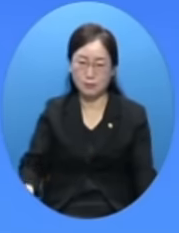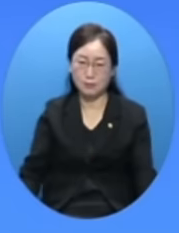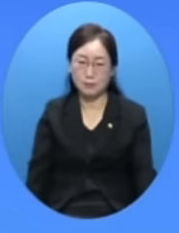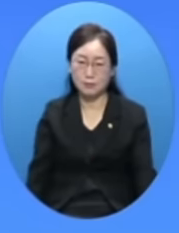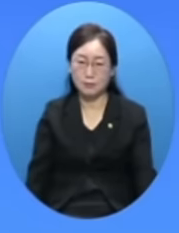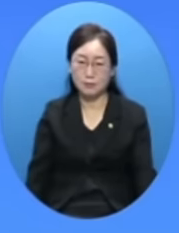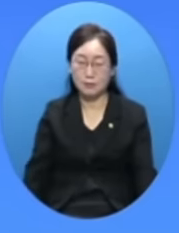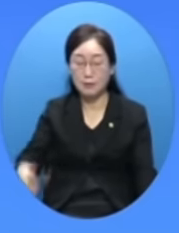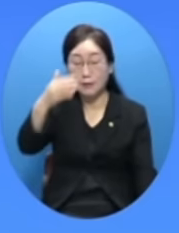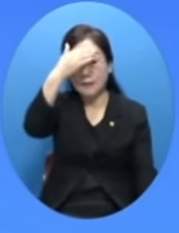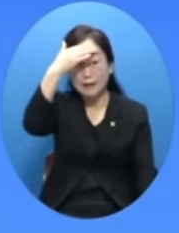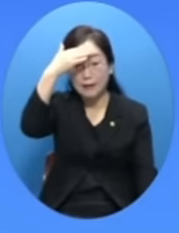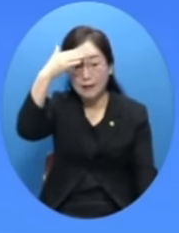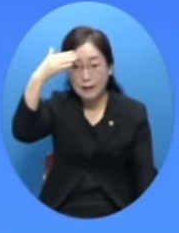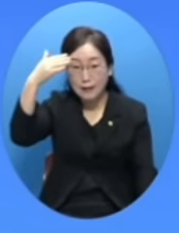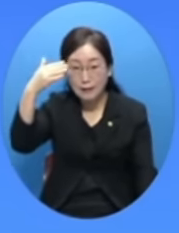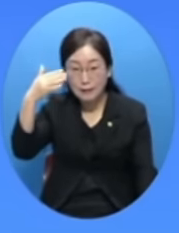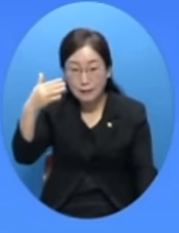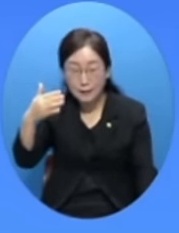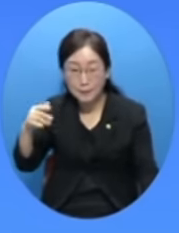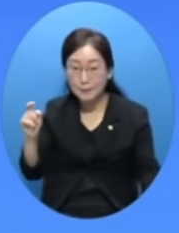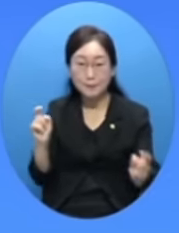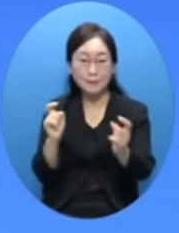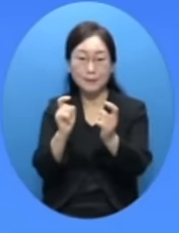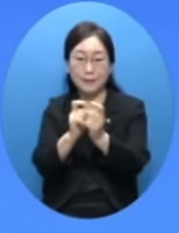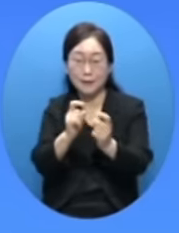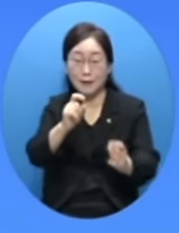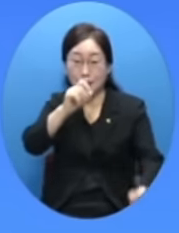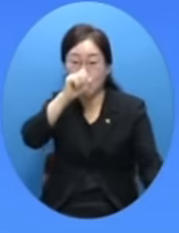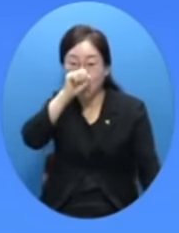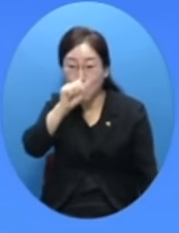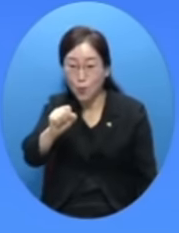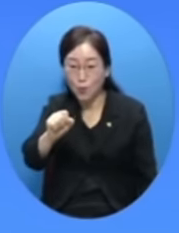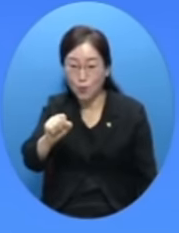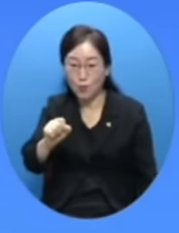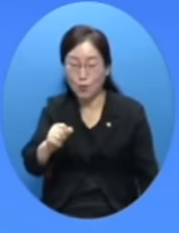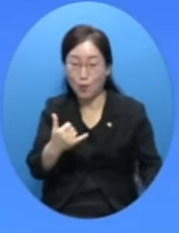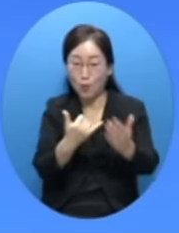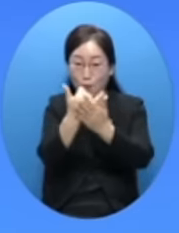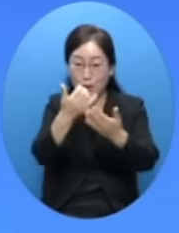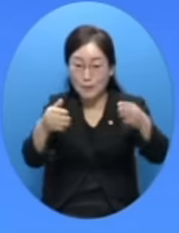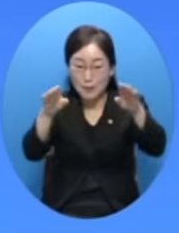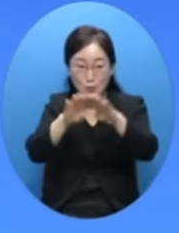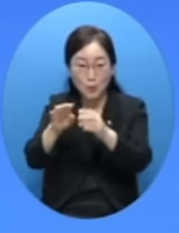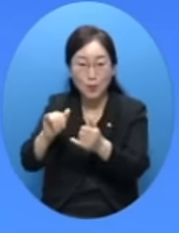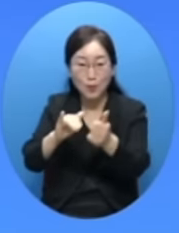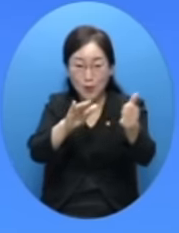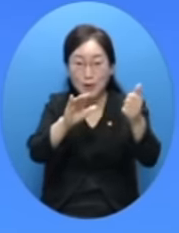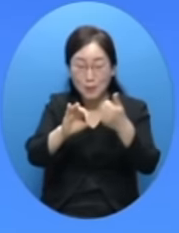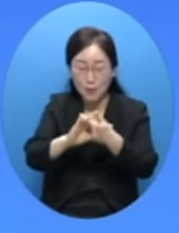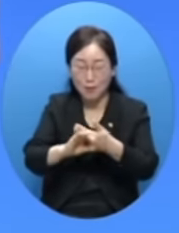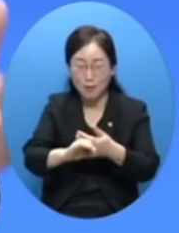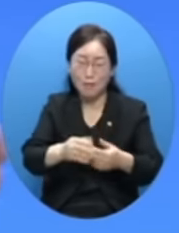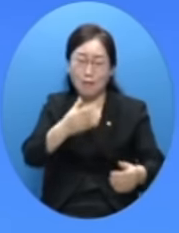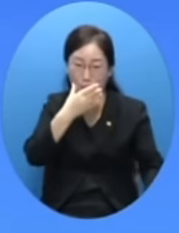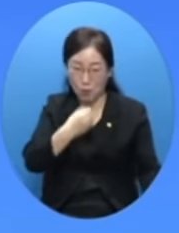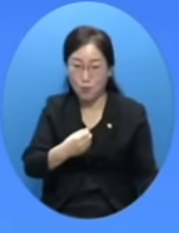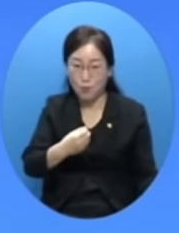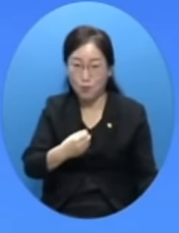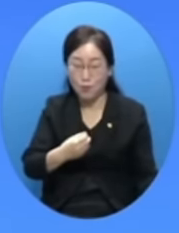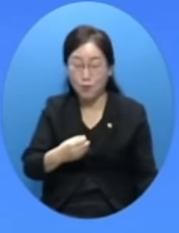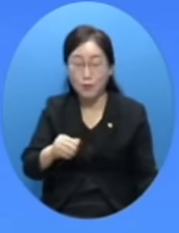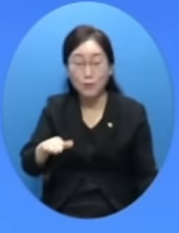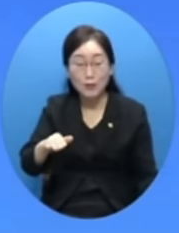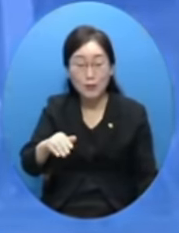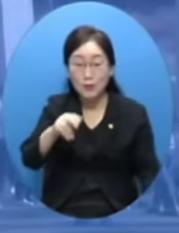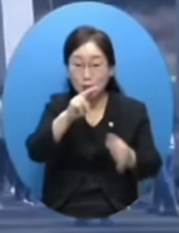다행히 참으로 좋은 시설로 보내지면 그 사람 아이들은 행복하게 자랍니다. 우리에게